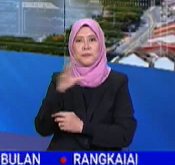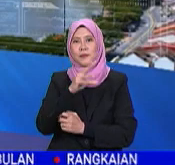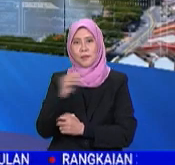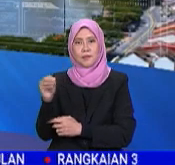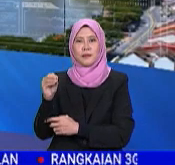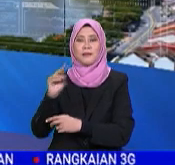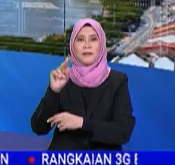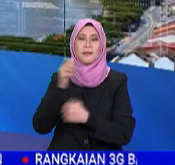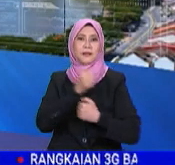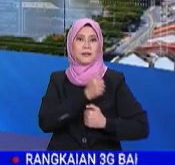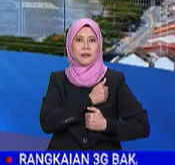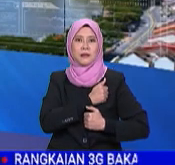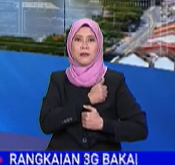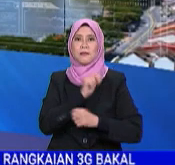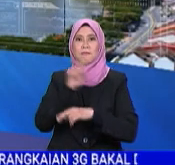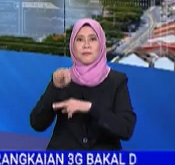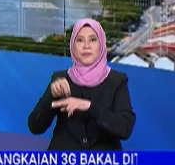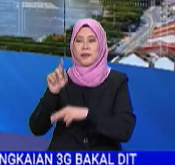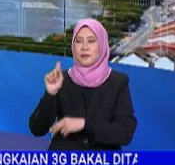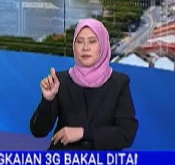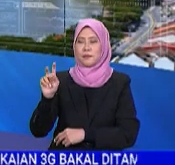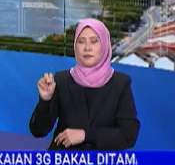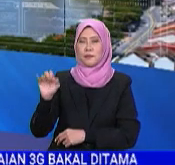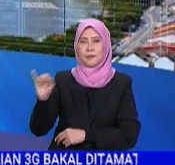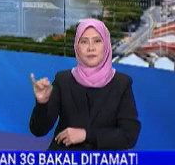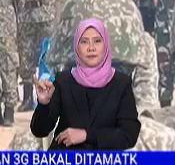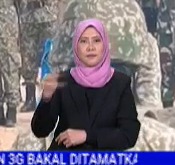Tentara Nasional Indonesia TNI